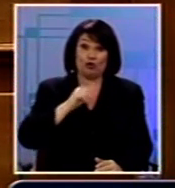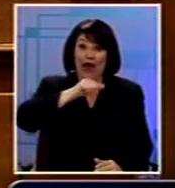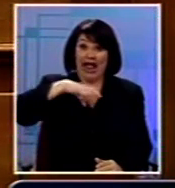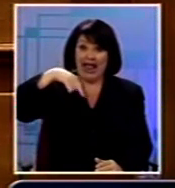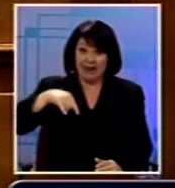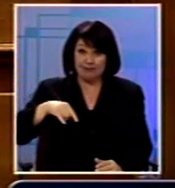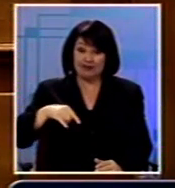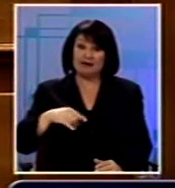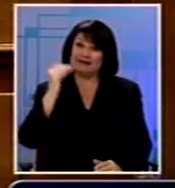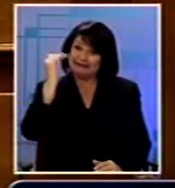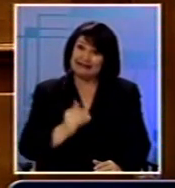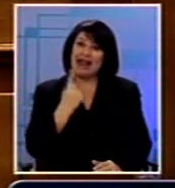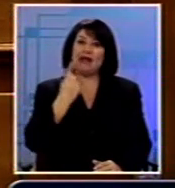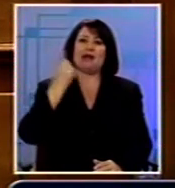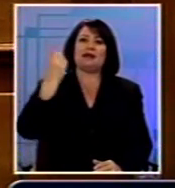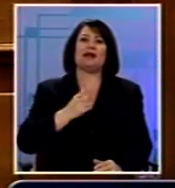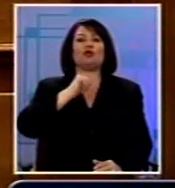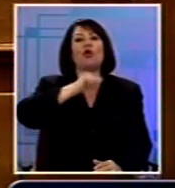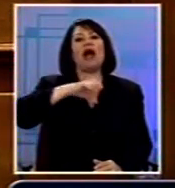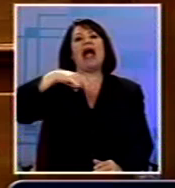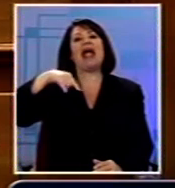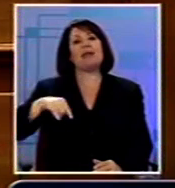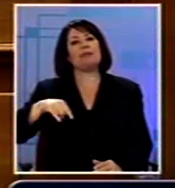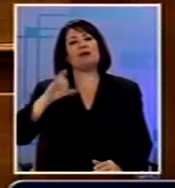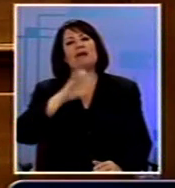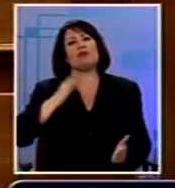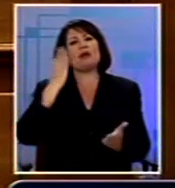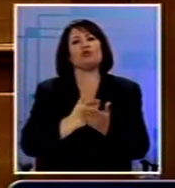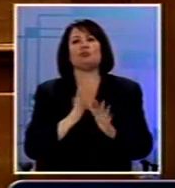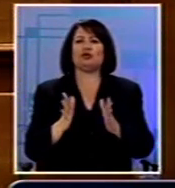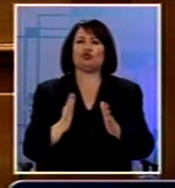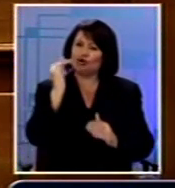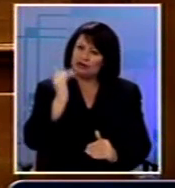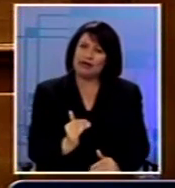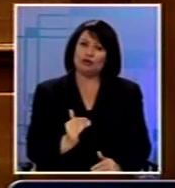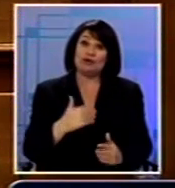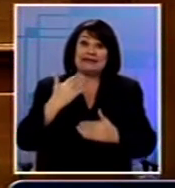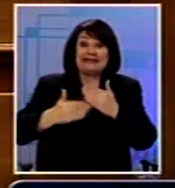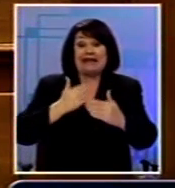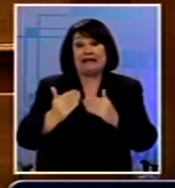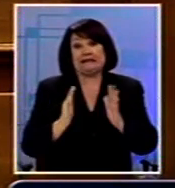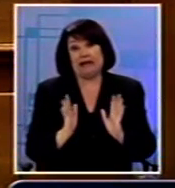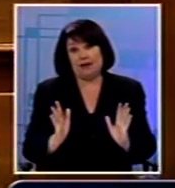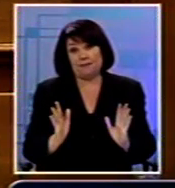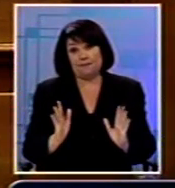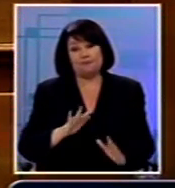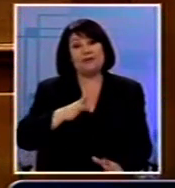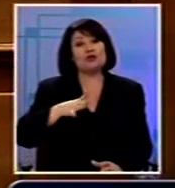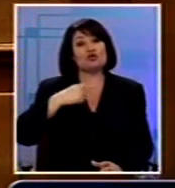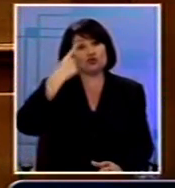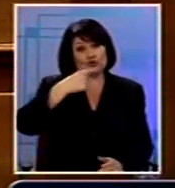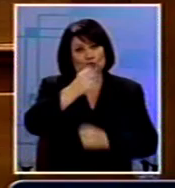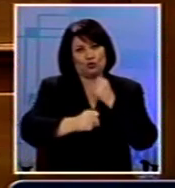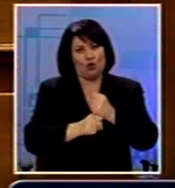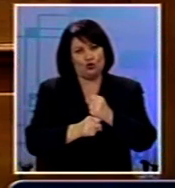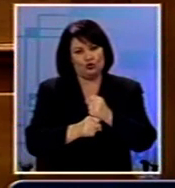θα υποχωρήσει σταδιακά κάτω από το 1% του ΟΑΕΠ που είναι ο ευρωπαϊκός μέσος όρος. Αλλά σταδιακά. Ξεκινώντας πιθανότητα από την επόμενη